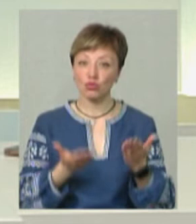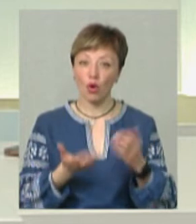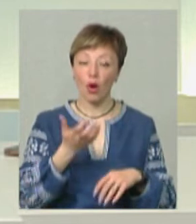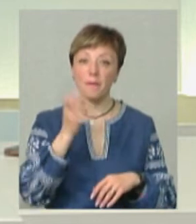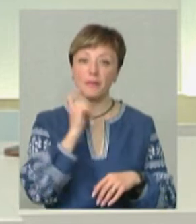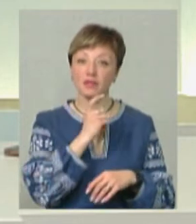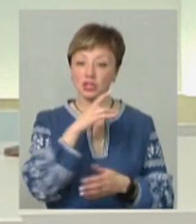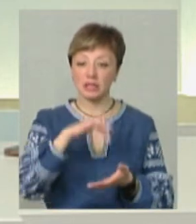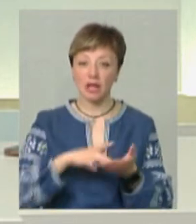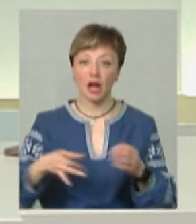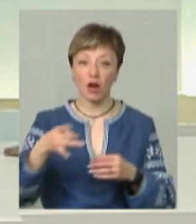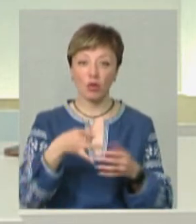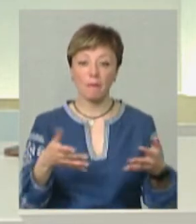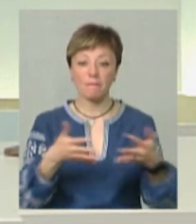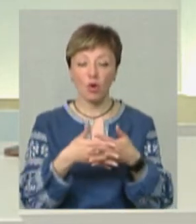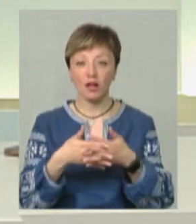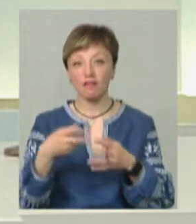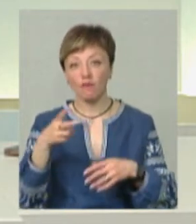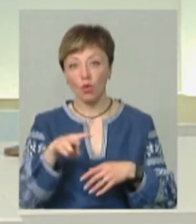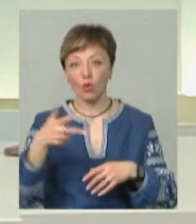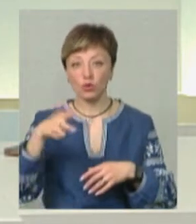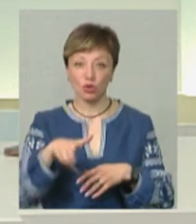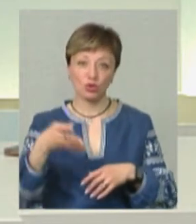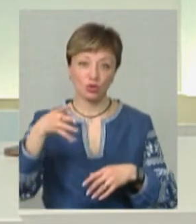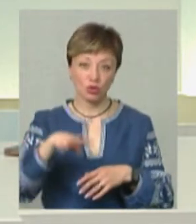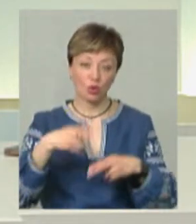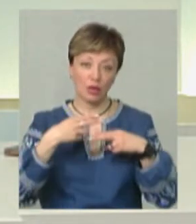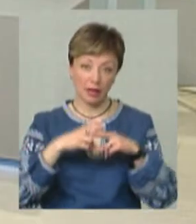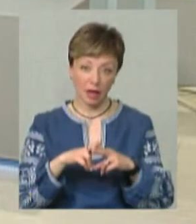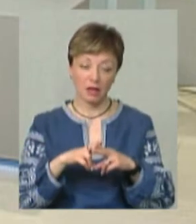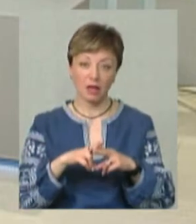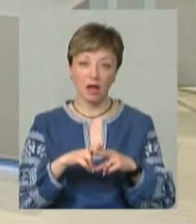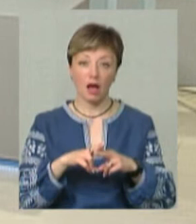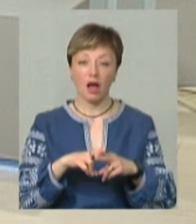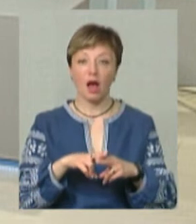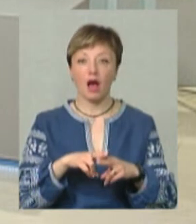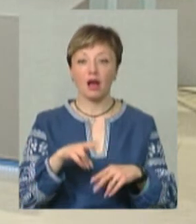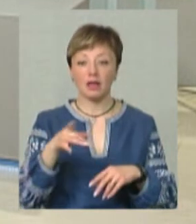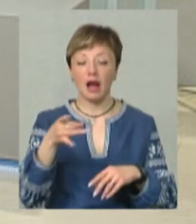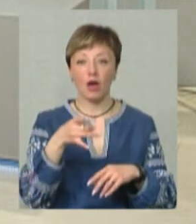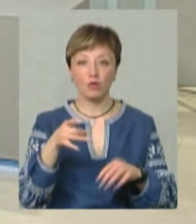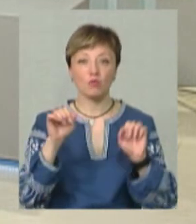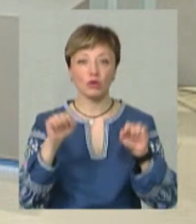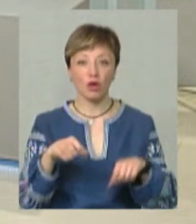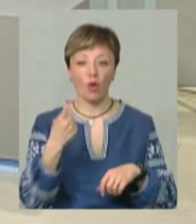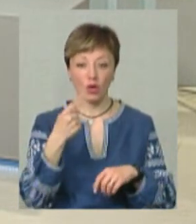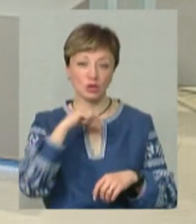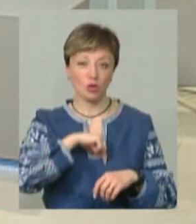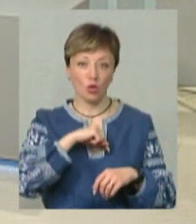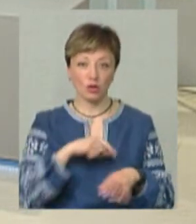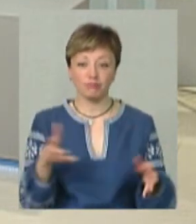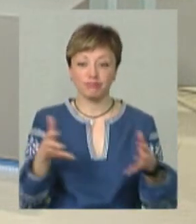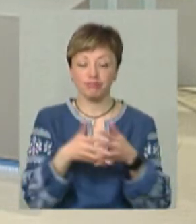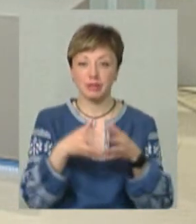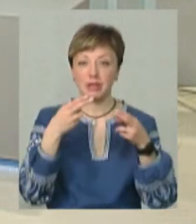північні, центральні райони – це поєднання там двох, трьох, ну чотирьох технік, то надністрянські райони могли в одній сорочці